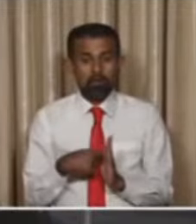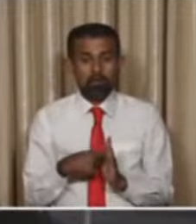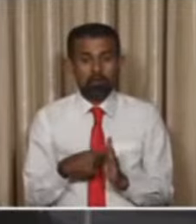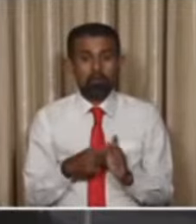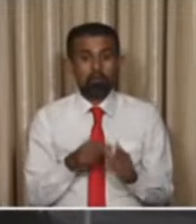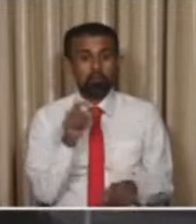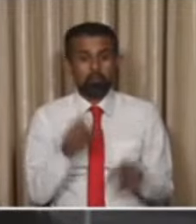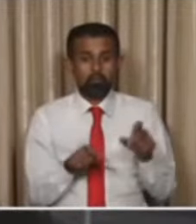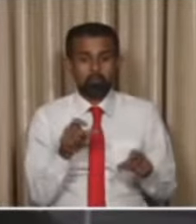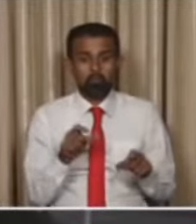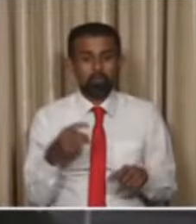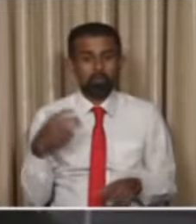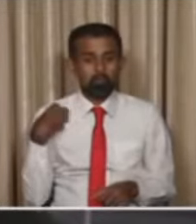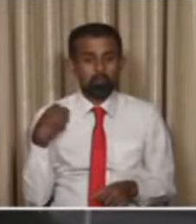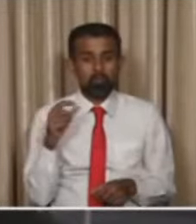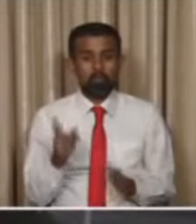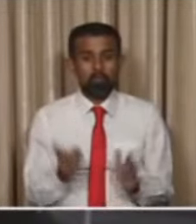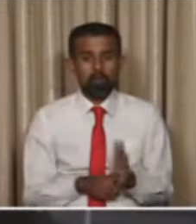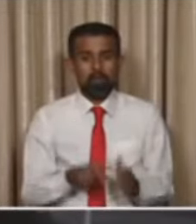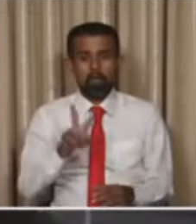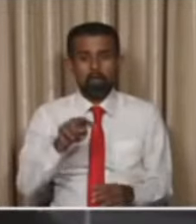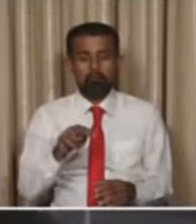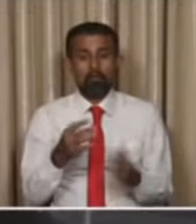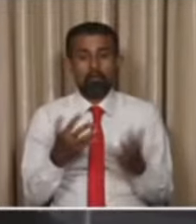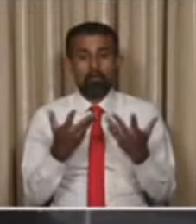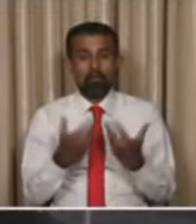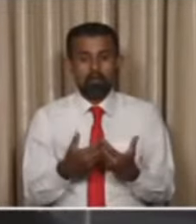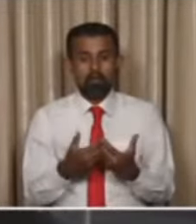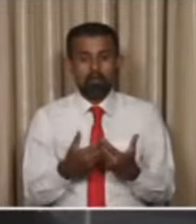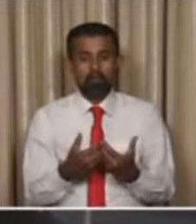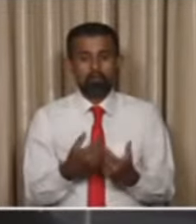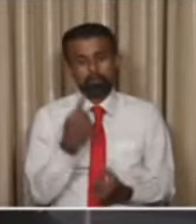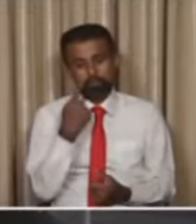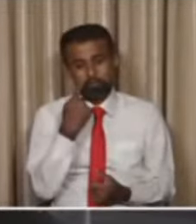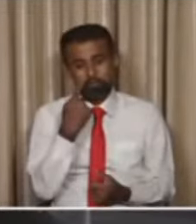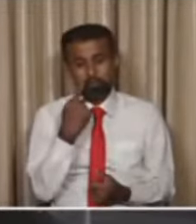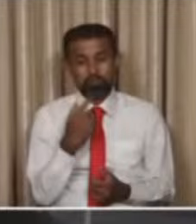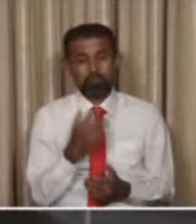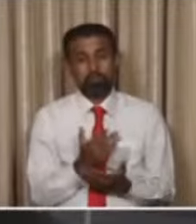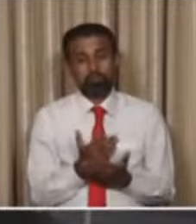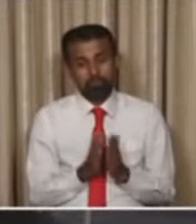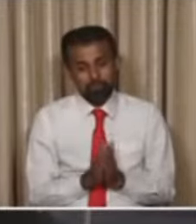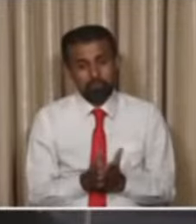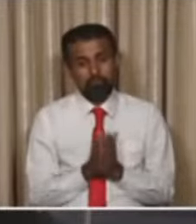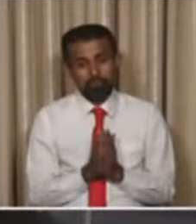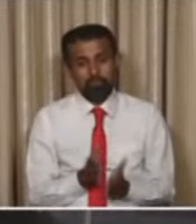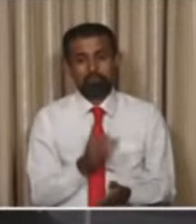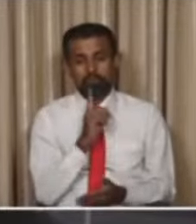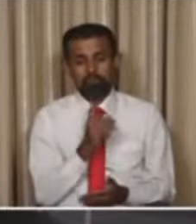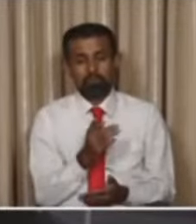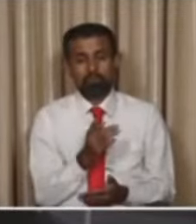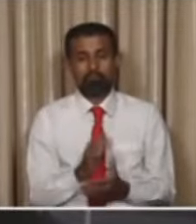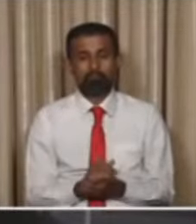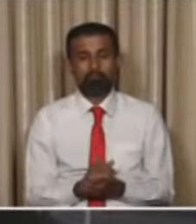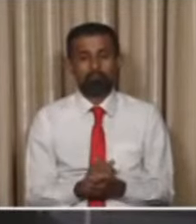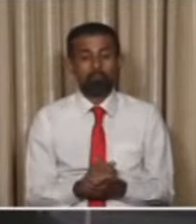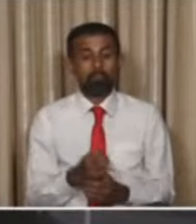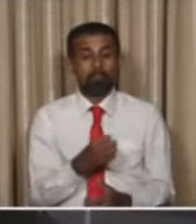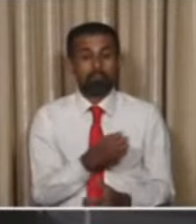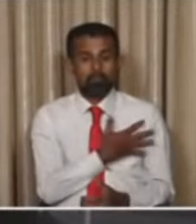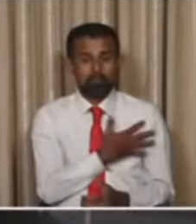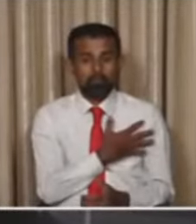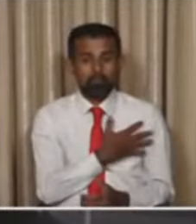පුරවැසියන් මුස්ලිම් අය 120කට වැඩි ප්‍රමාණයක් අඬලා දන ගහලා වැඳලා ඔබගේ ගෝටාබේ